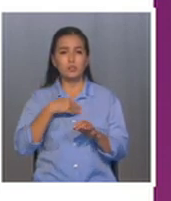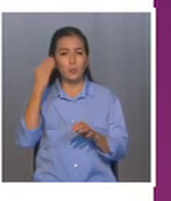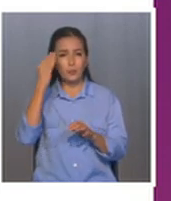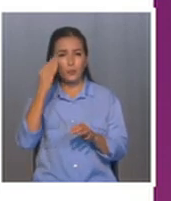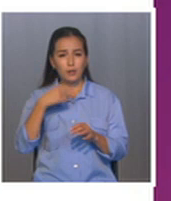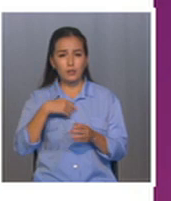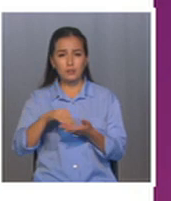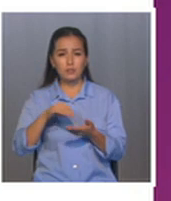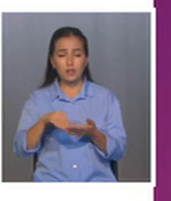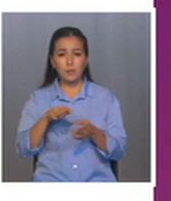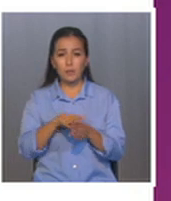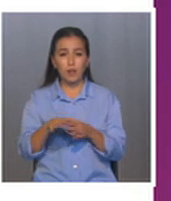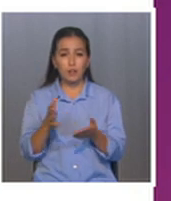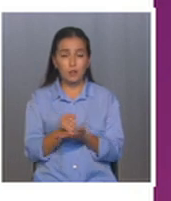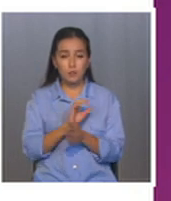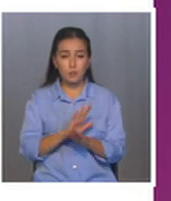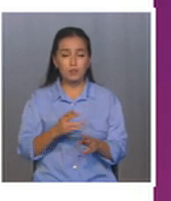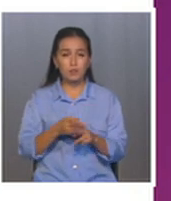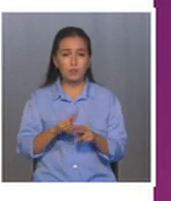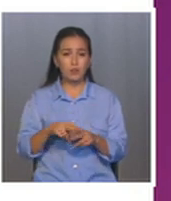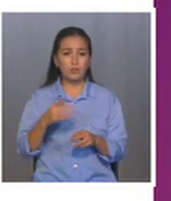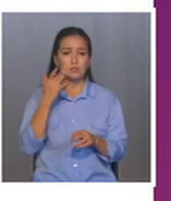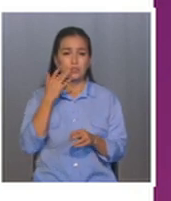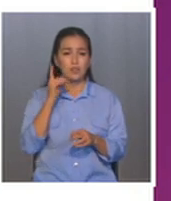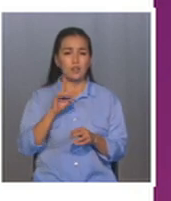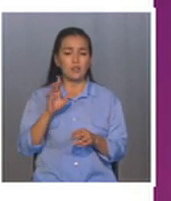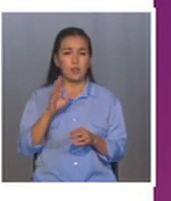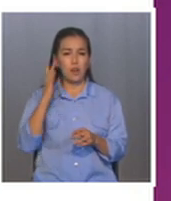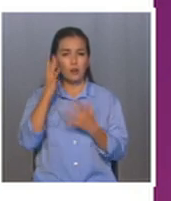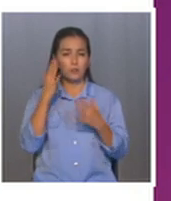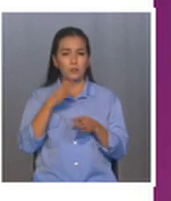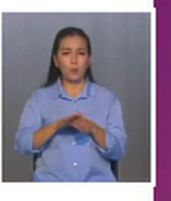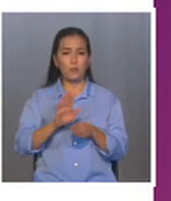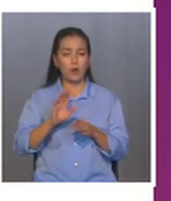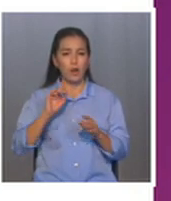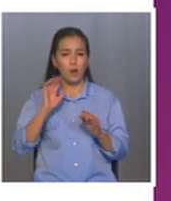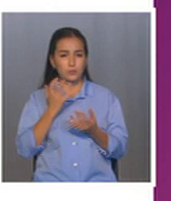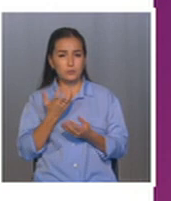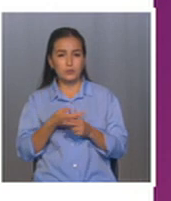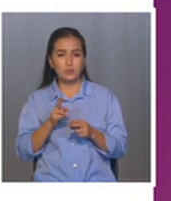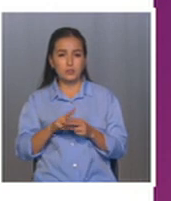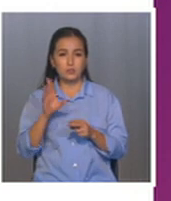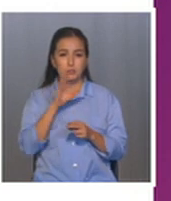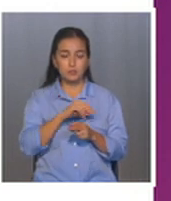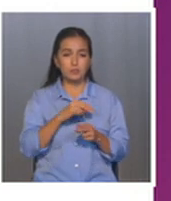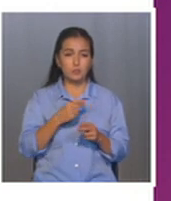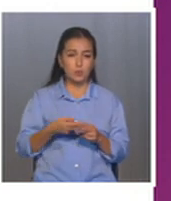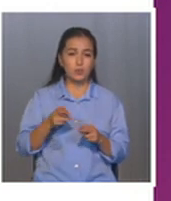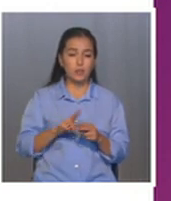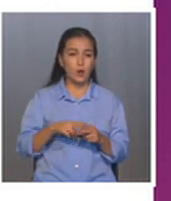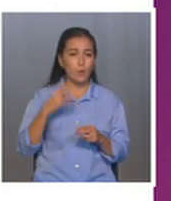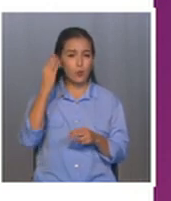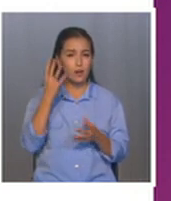қол жетпей қалса, өмір бақи арманда, орыны толмас өкініште өтуі мүмкін ғой. Ойға